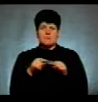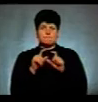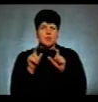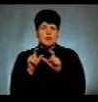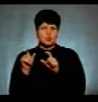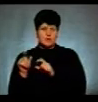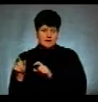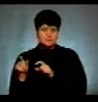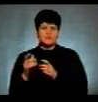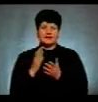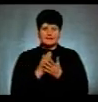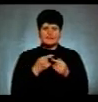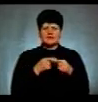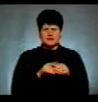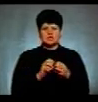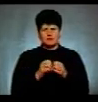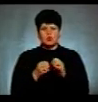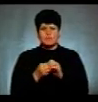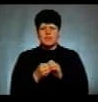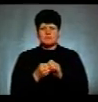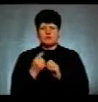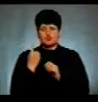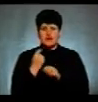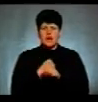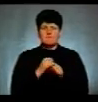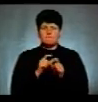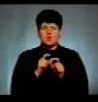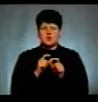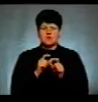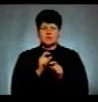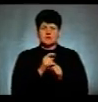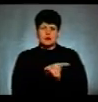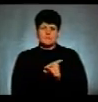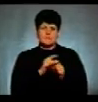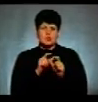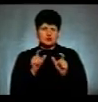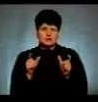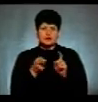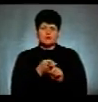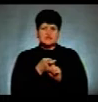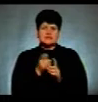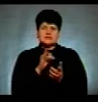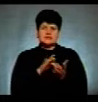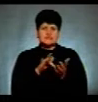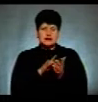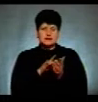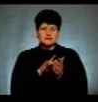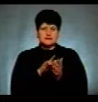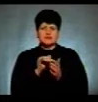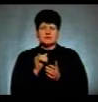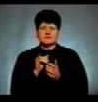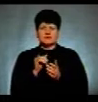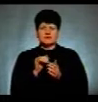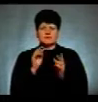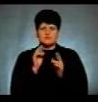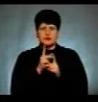Є технічна проблема з однією з амбулаторій, яка пов'язана з центральним компонентом eHealth,